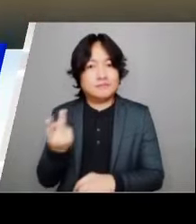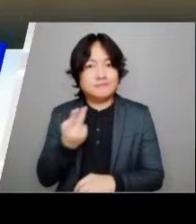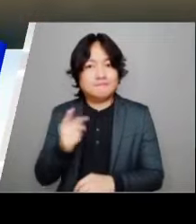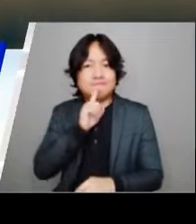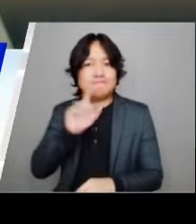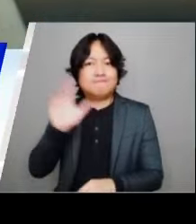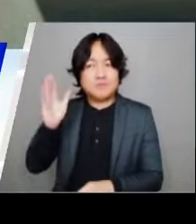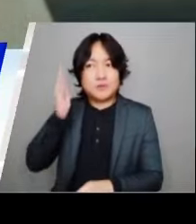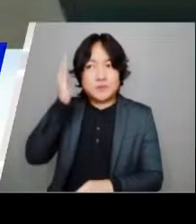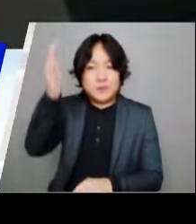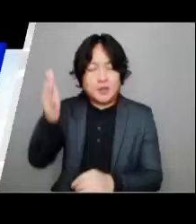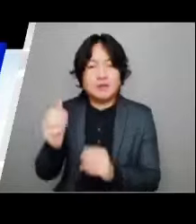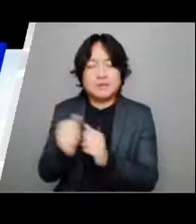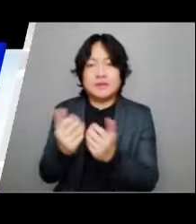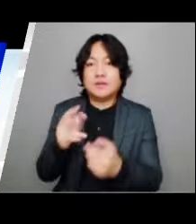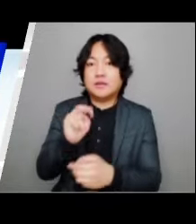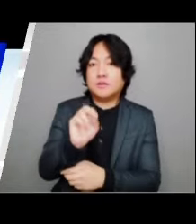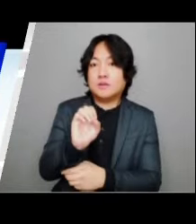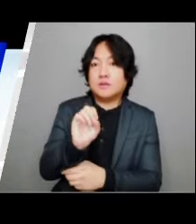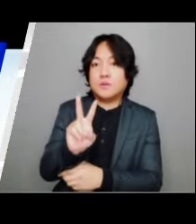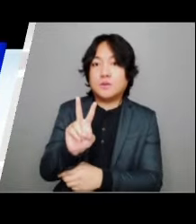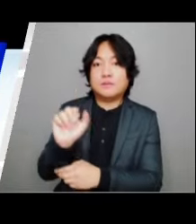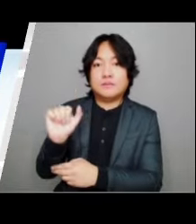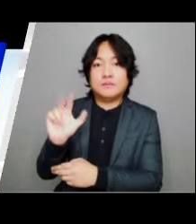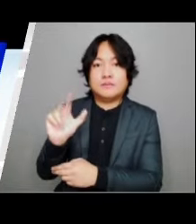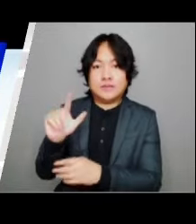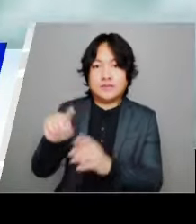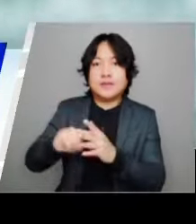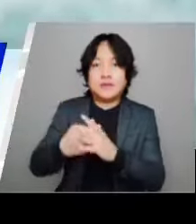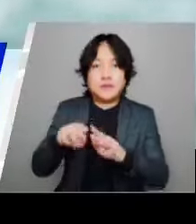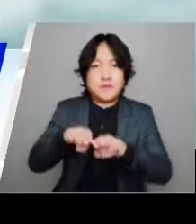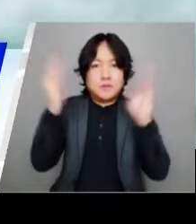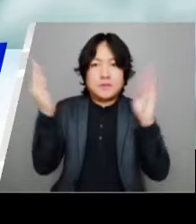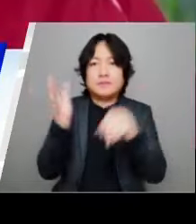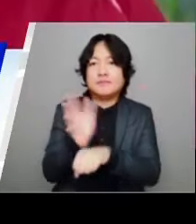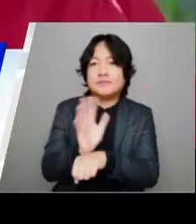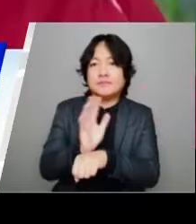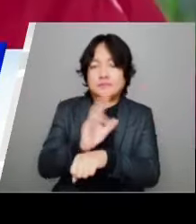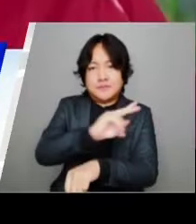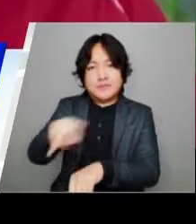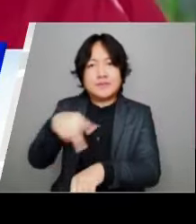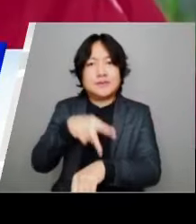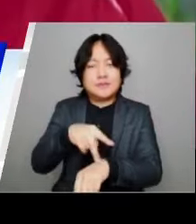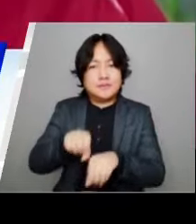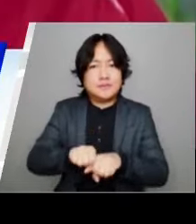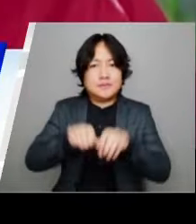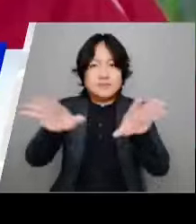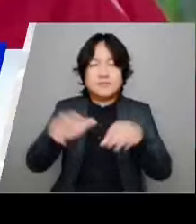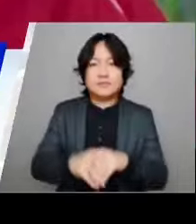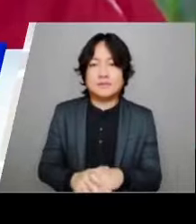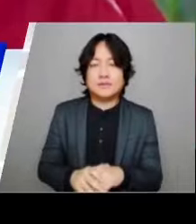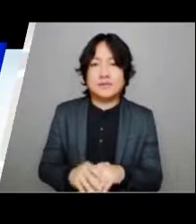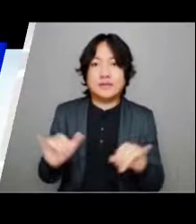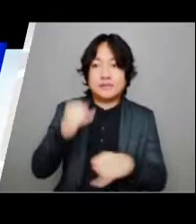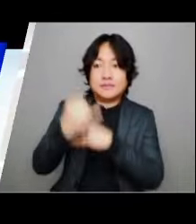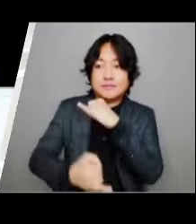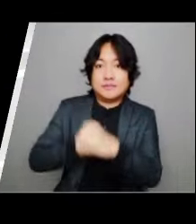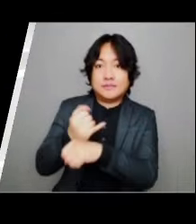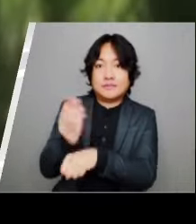This November 13, mapapanood ang pelikula sa mga sinehan nationwide. Abangan din ang international screenings nito.